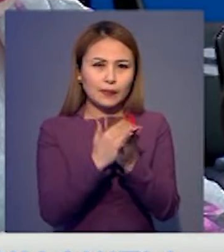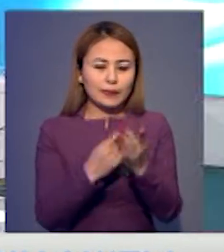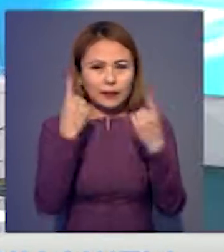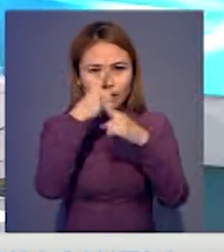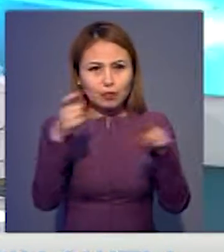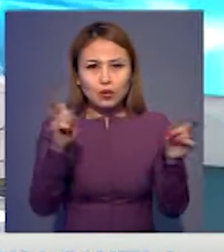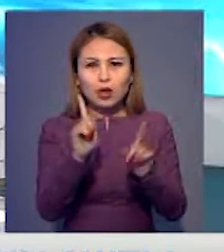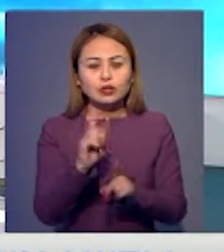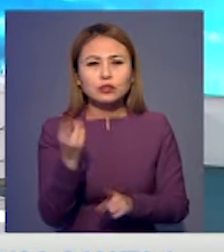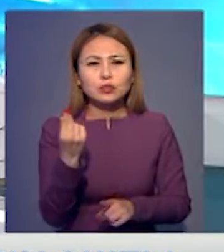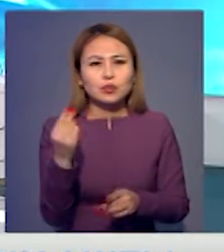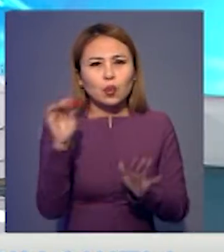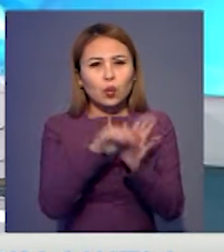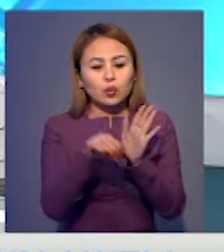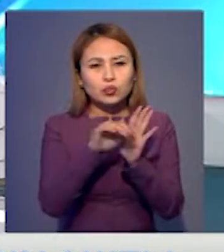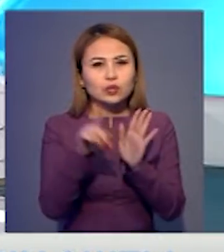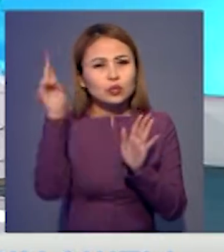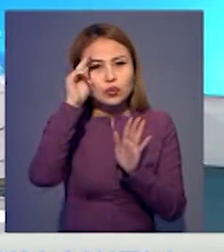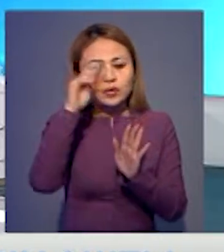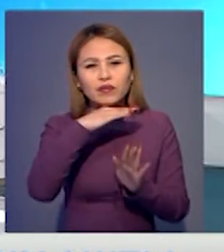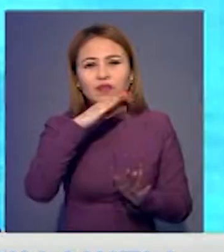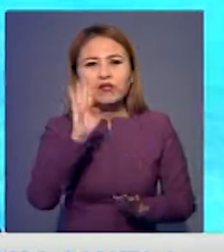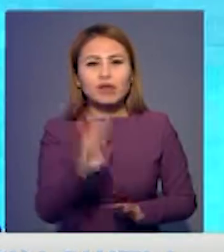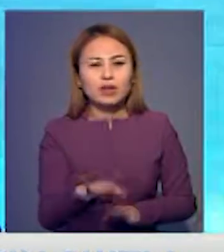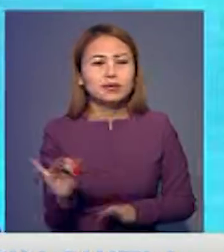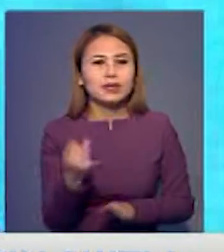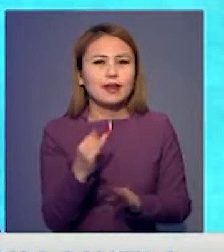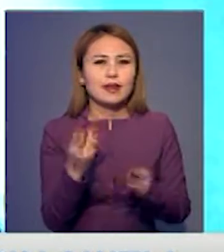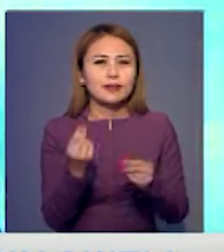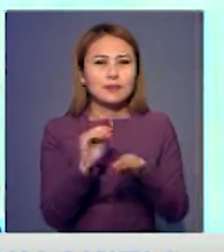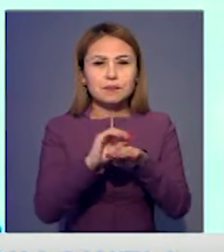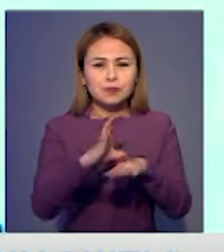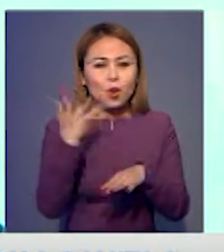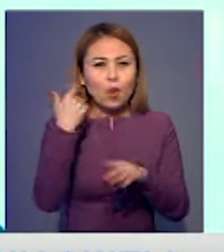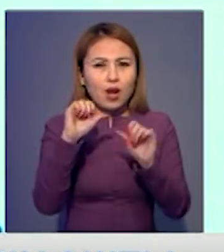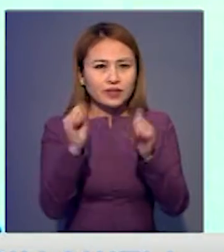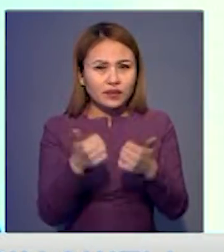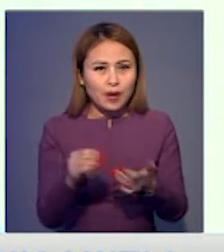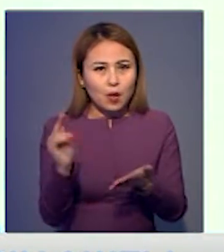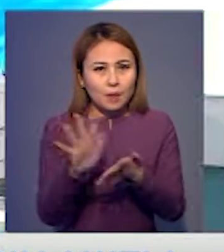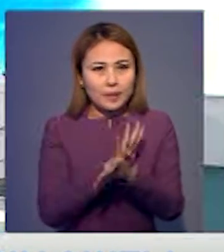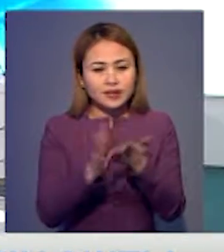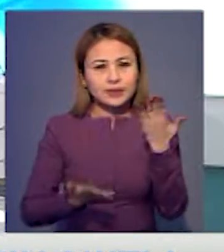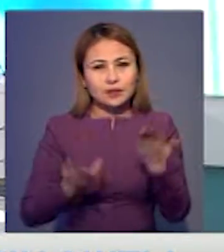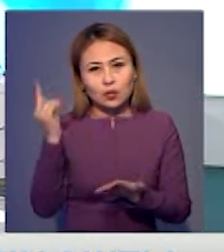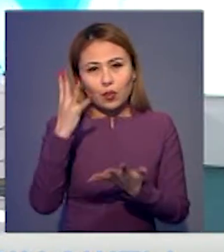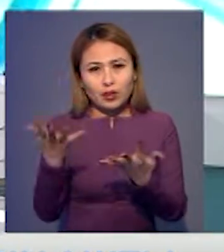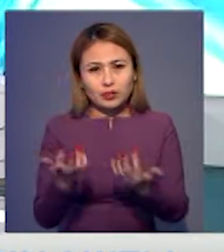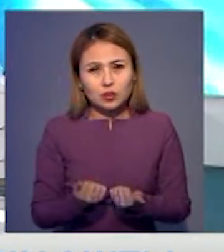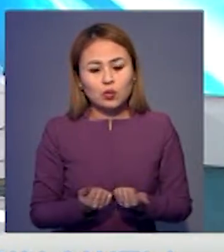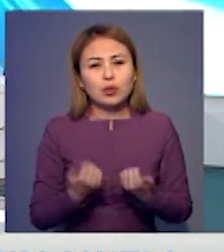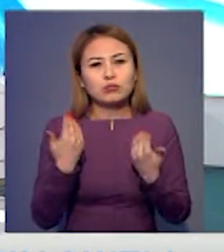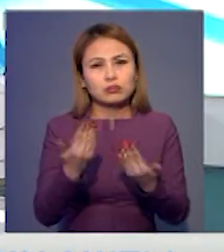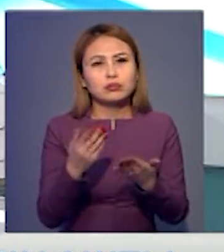операторларының айтуынша, бұл қаражат білім алу үшін жеткілікті. Айтпақшы, депозит рәсімделген азамат грант ұтып алып, тегін оқуға